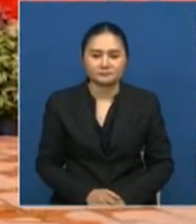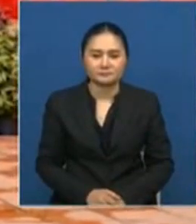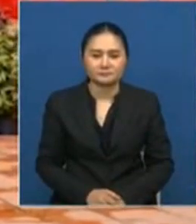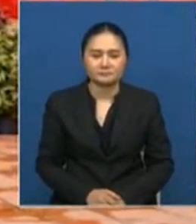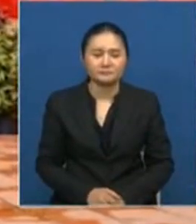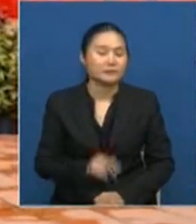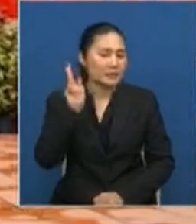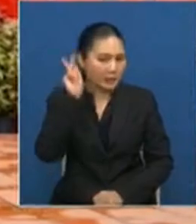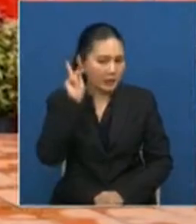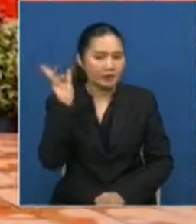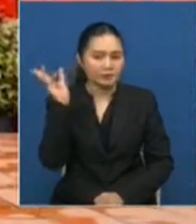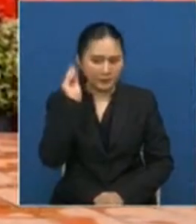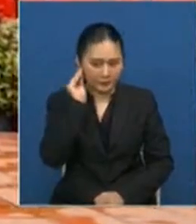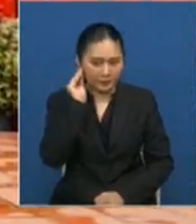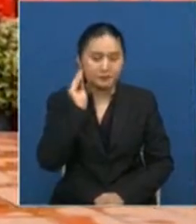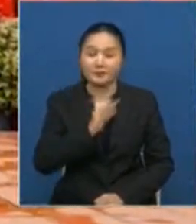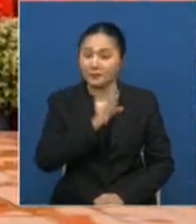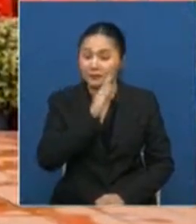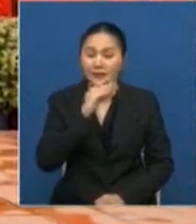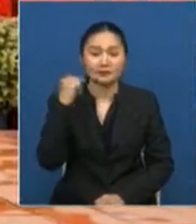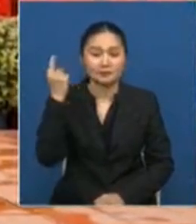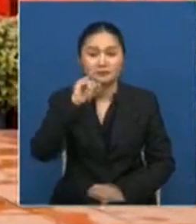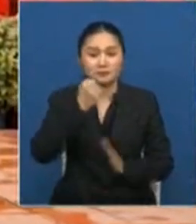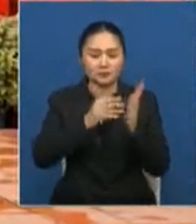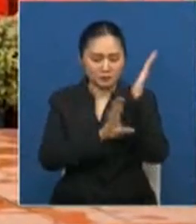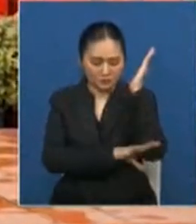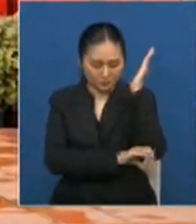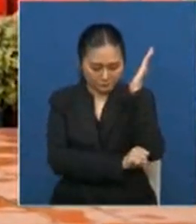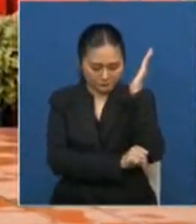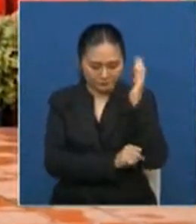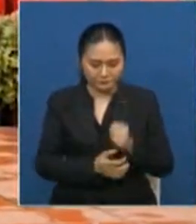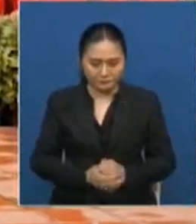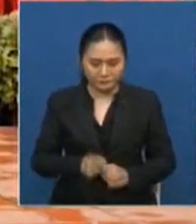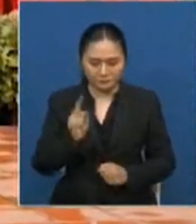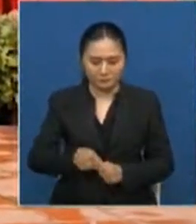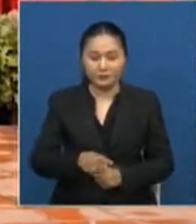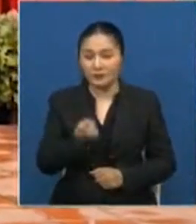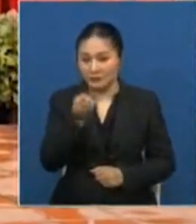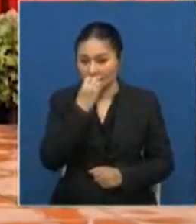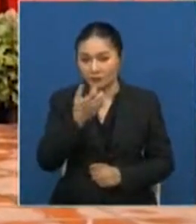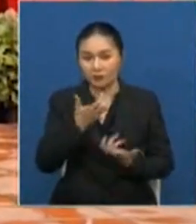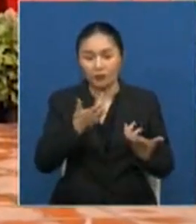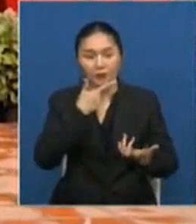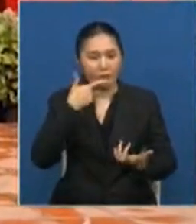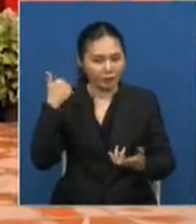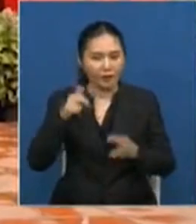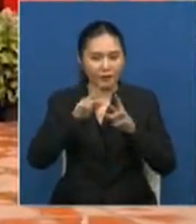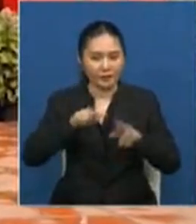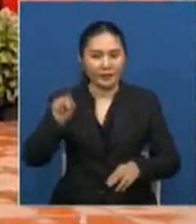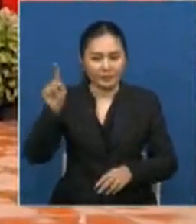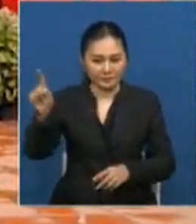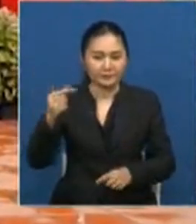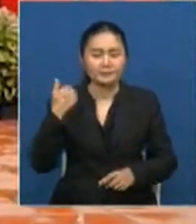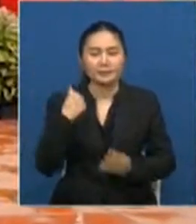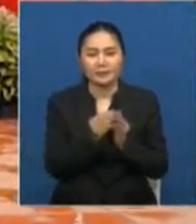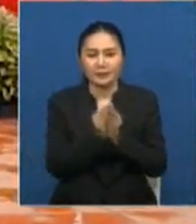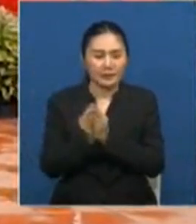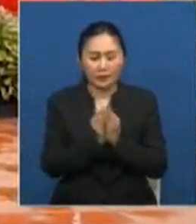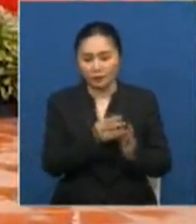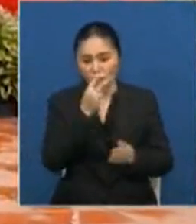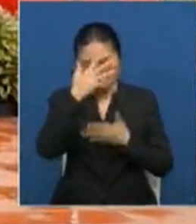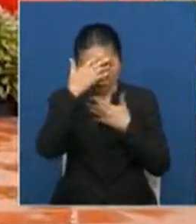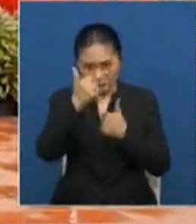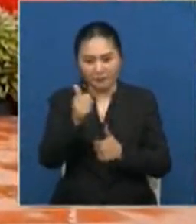ได้ข่าวมาว่าหากได้มาที่จังหวัดสงขลาจะต้องแวะชิมความอร่อยร้านนี้ค่ะเขามีเมนูที่น่าสน